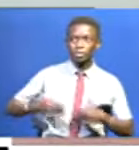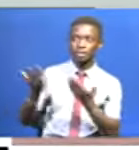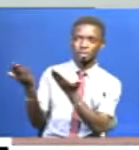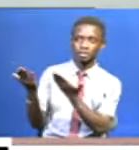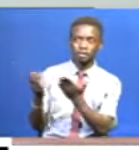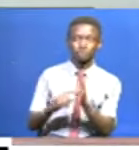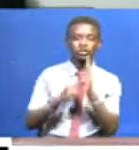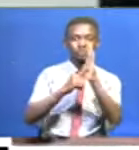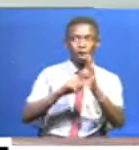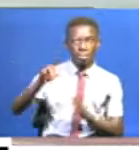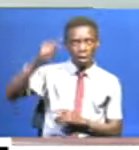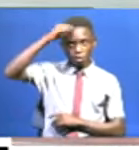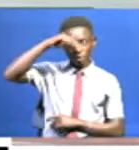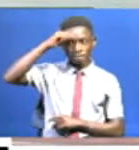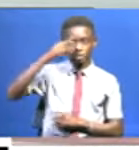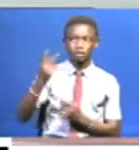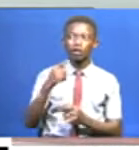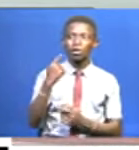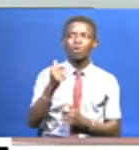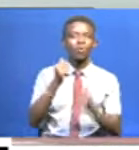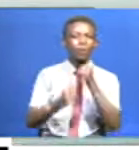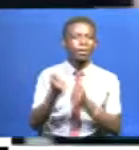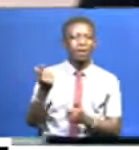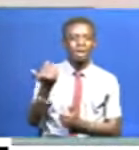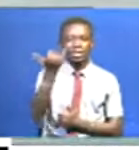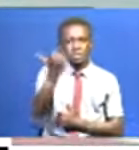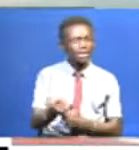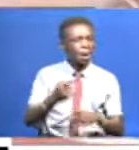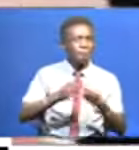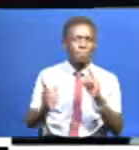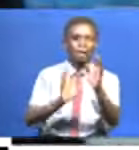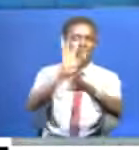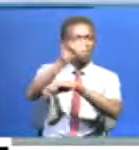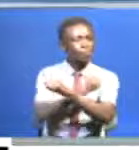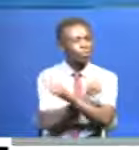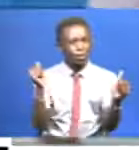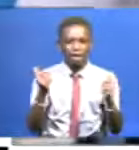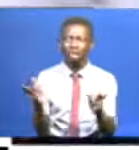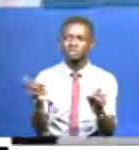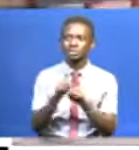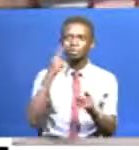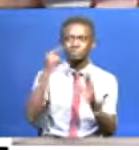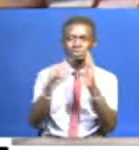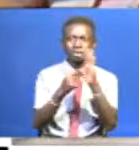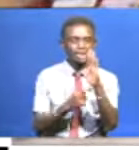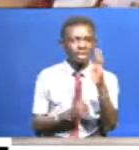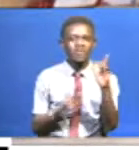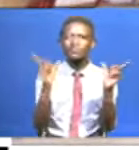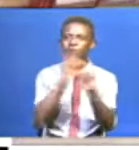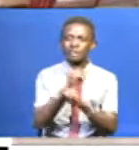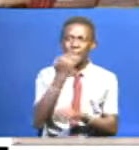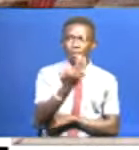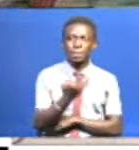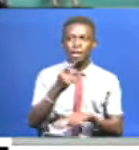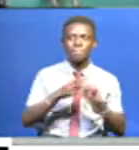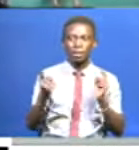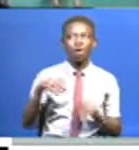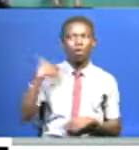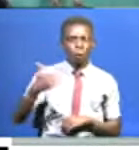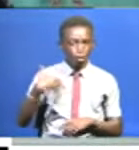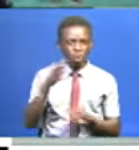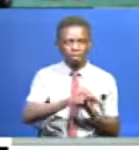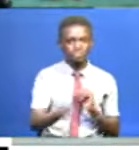wao uliozidi umri. Hata kama mashindano yamemalizika mwezi Machi, bado homa ya mpira wa